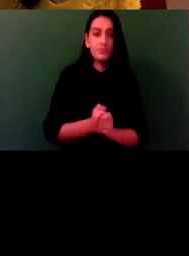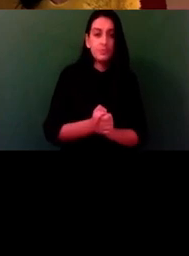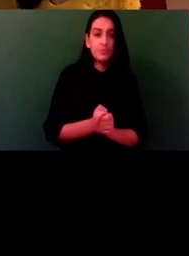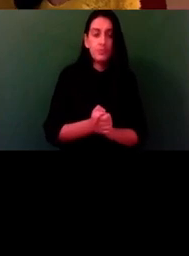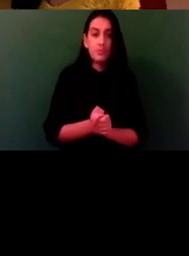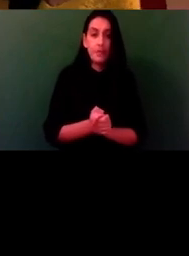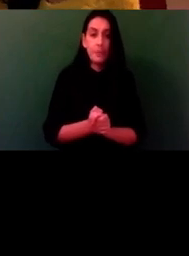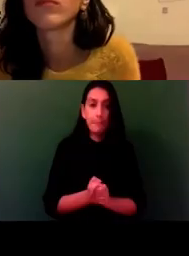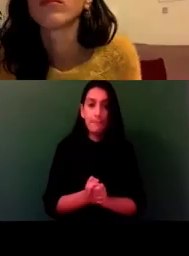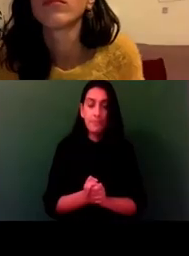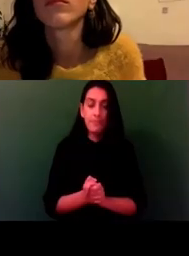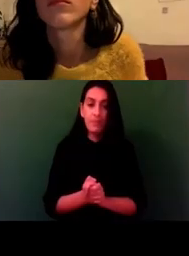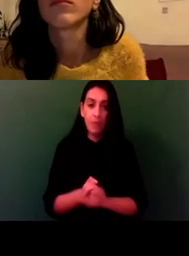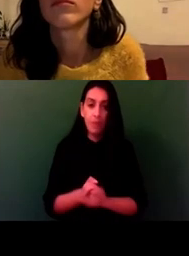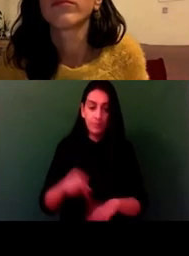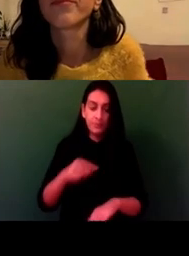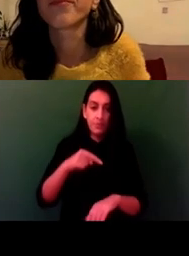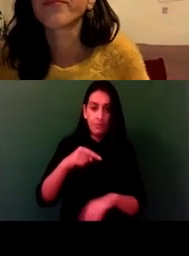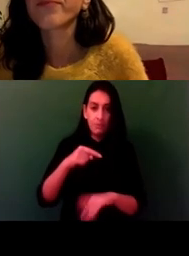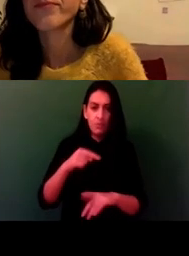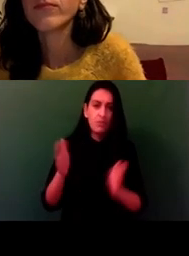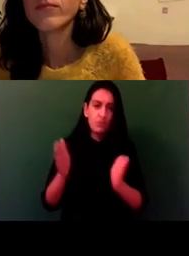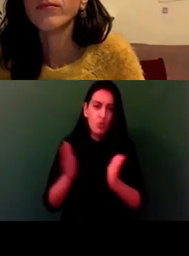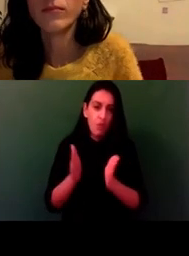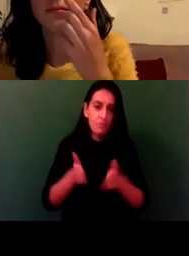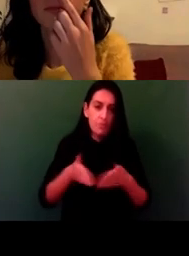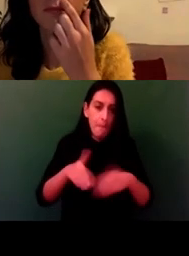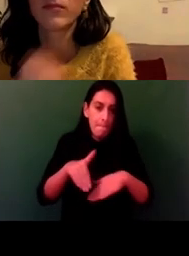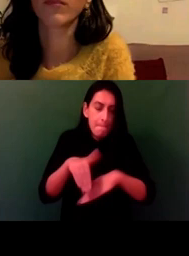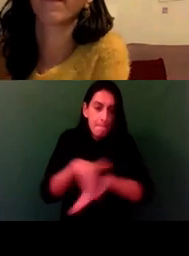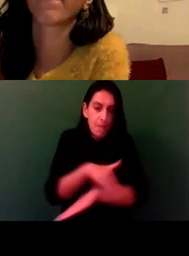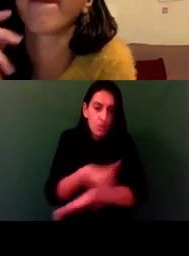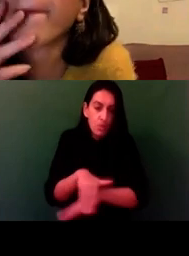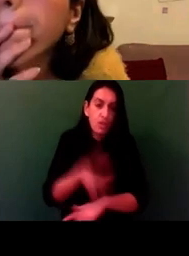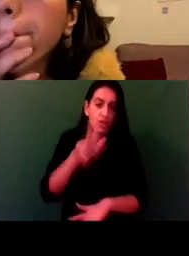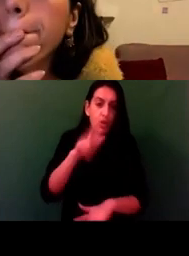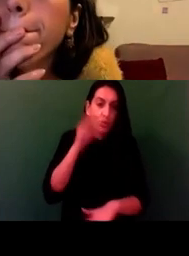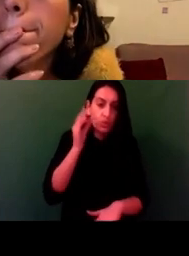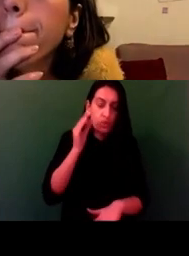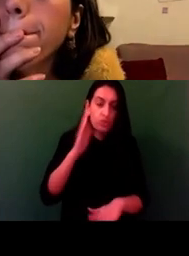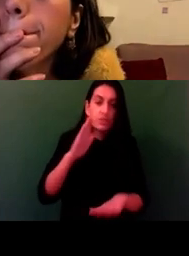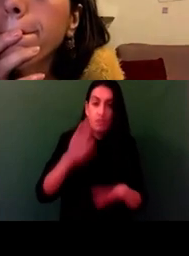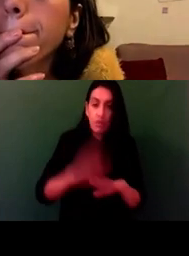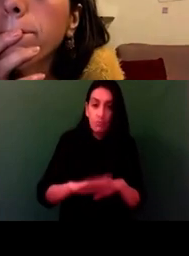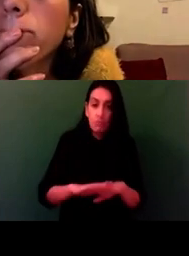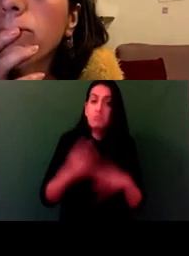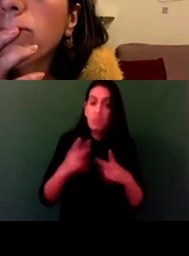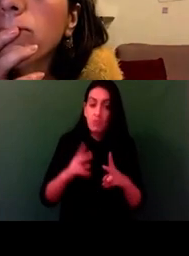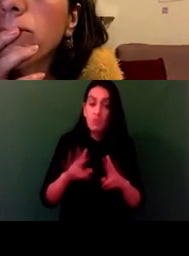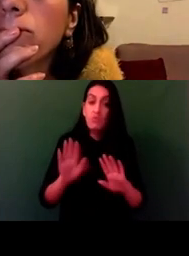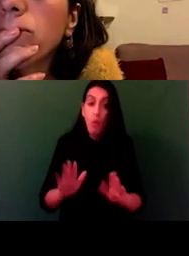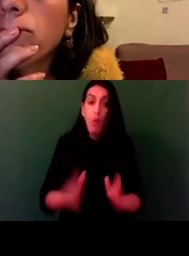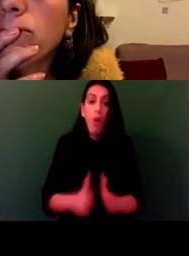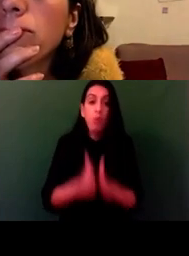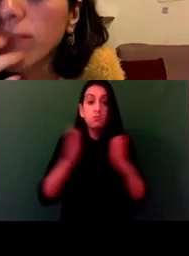bunu sahada 3 kişi olarak yapabiliyoruz ama Barış Bey'in de gösterdiği gibi daha büyük kentsel mekanlarda